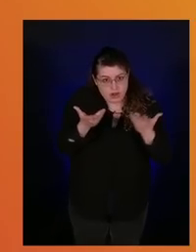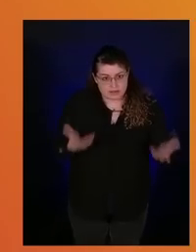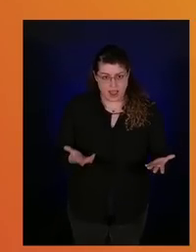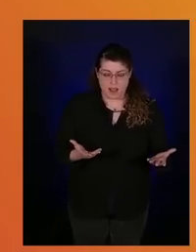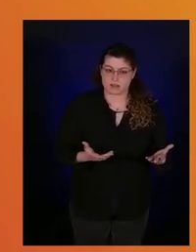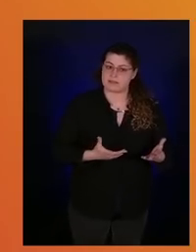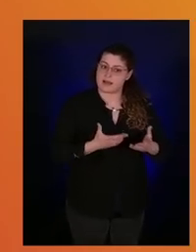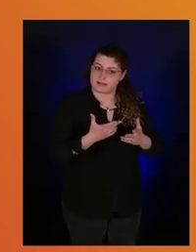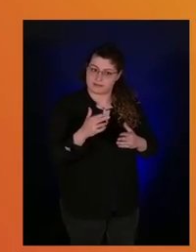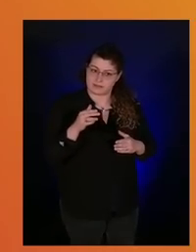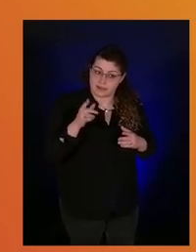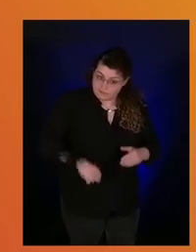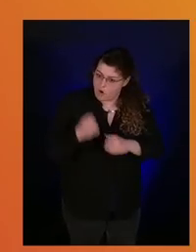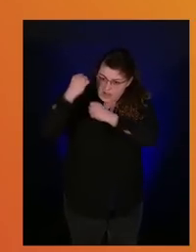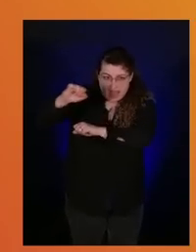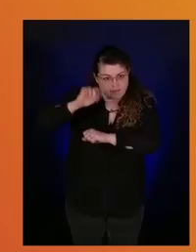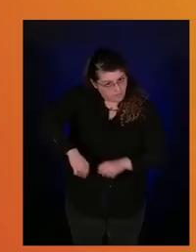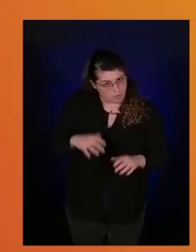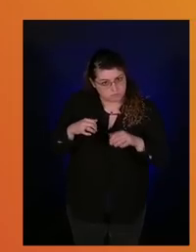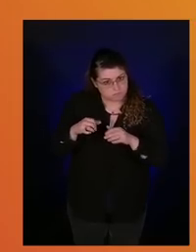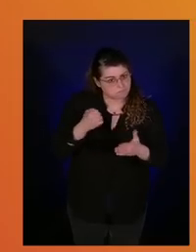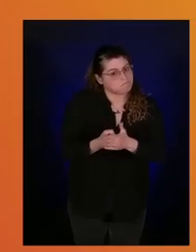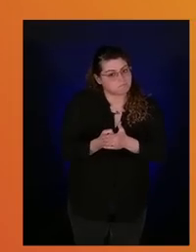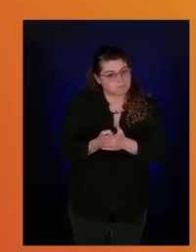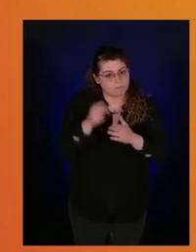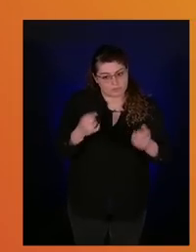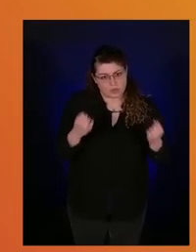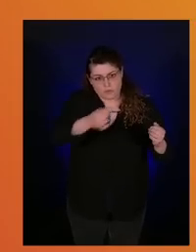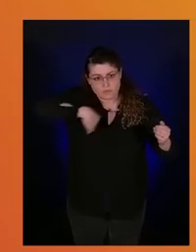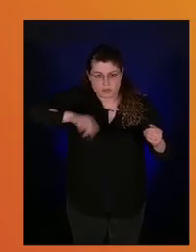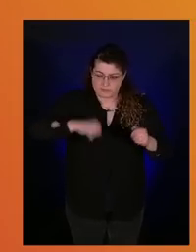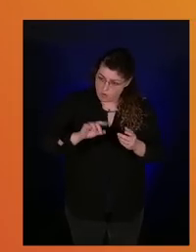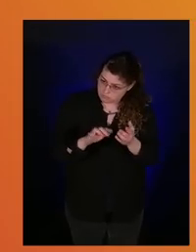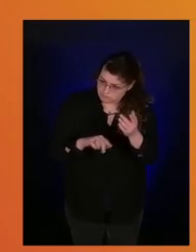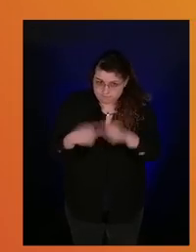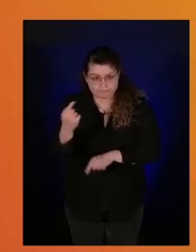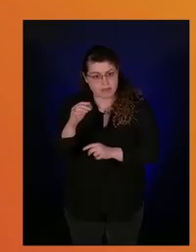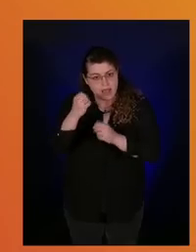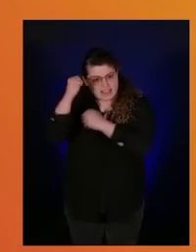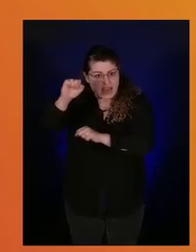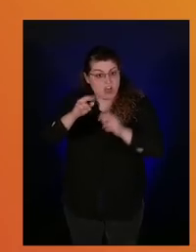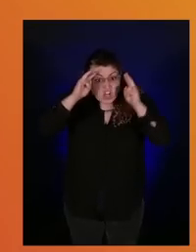L'arme des travailleurs, c'est la grève. Et il faut de toutes nos forces construire la grève générale.